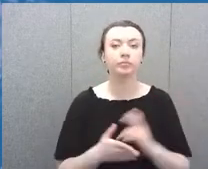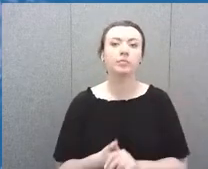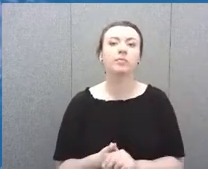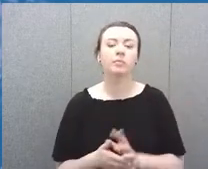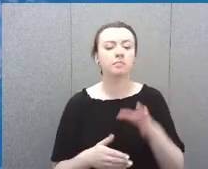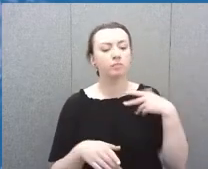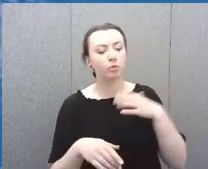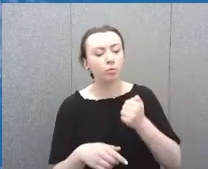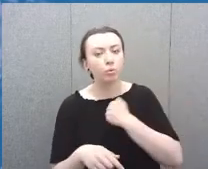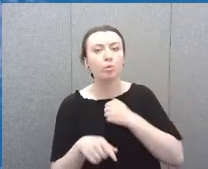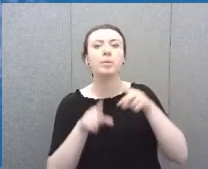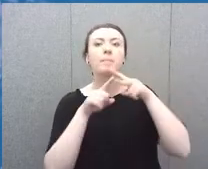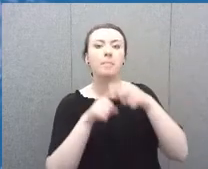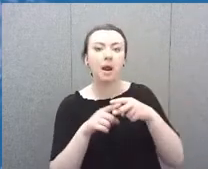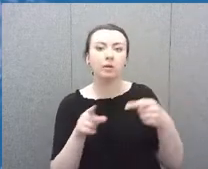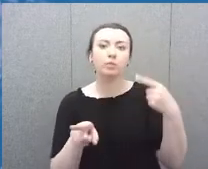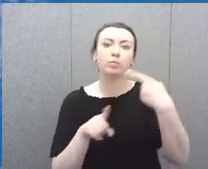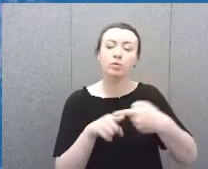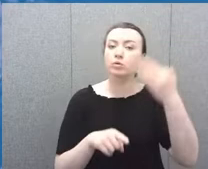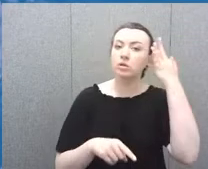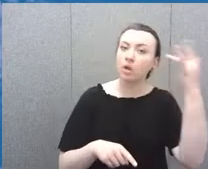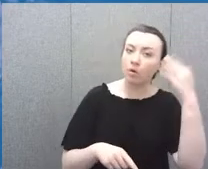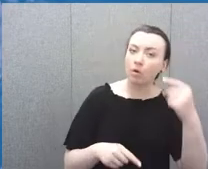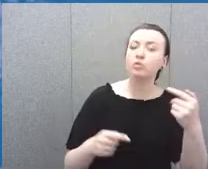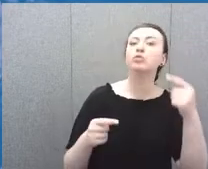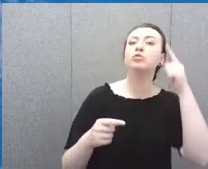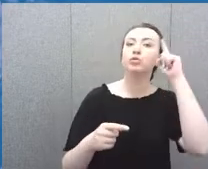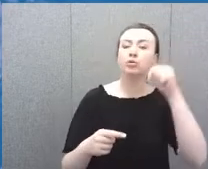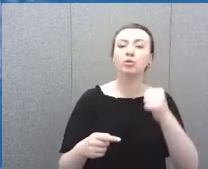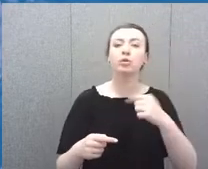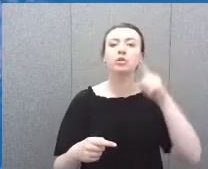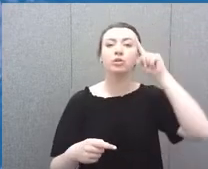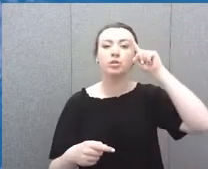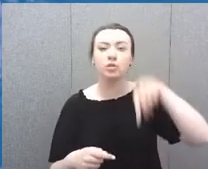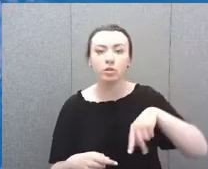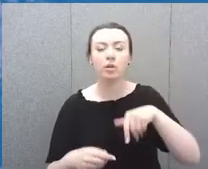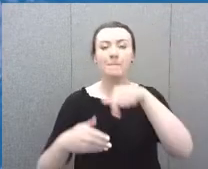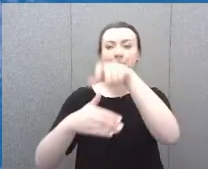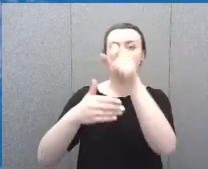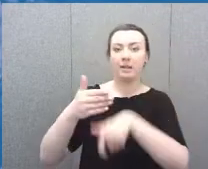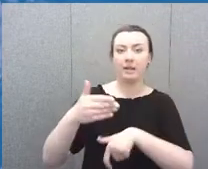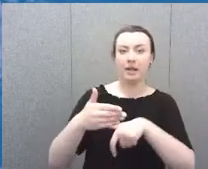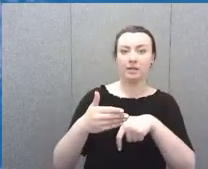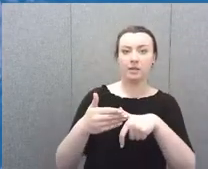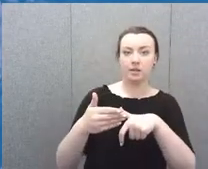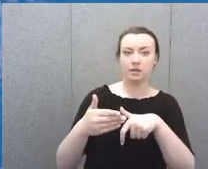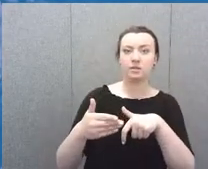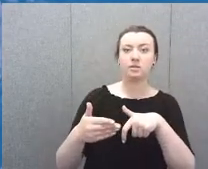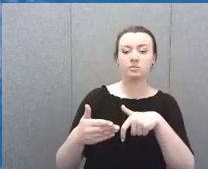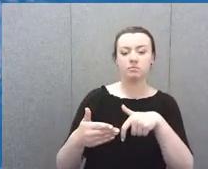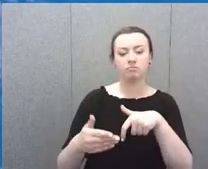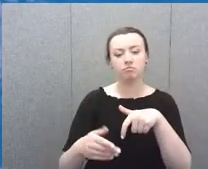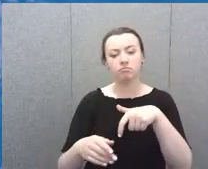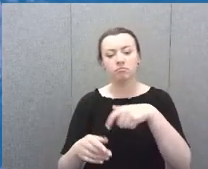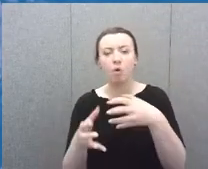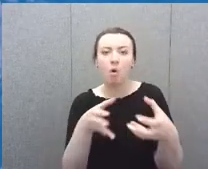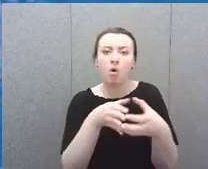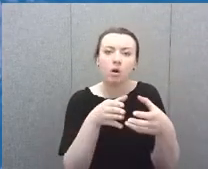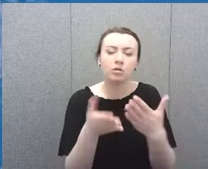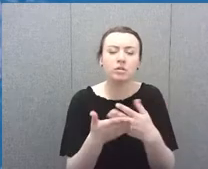практические знания подводят к тому, что гражданское общество играет очень важную роль в